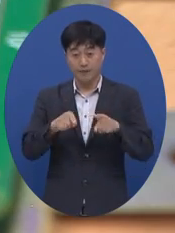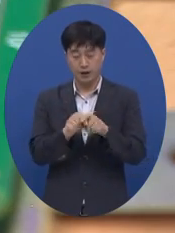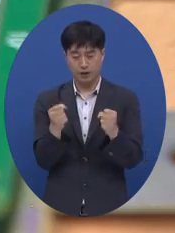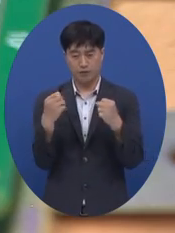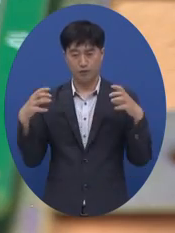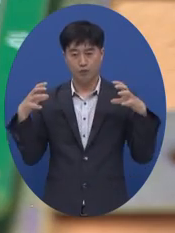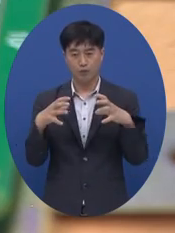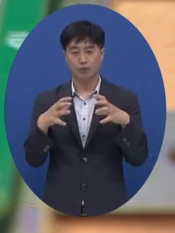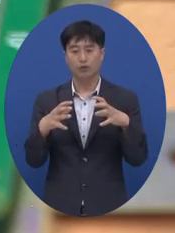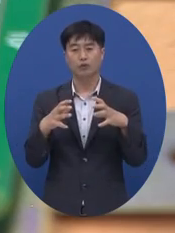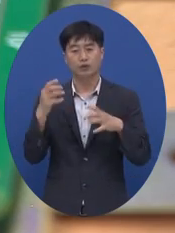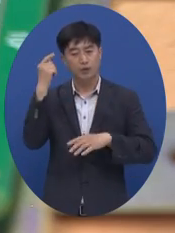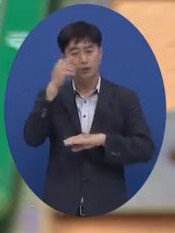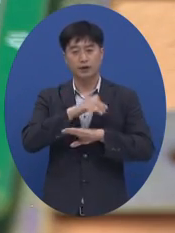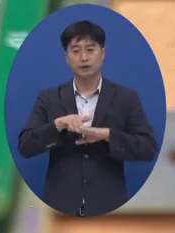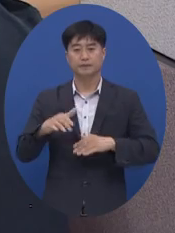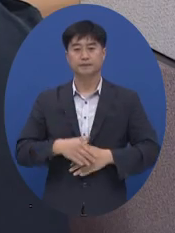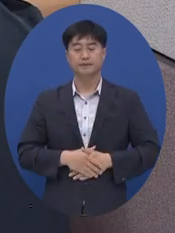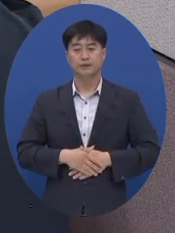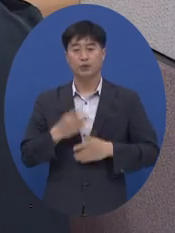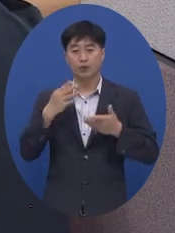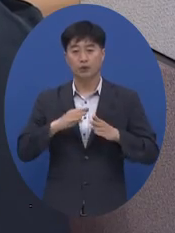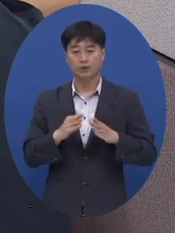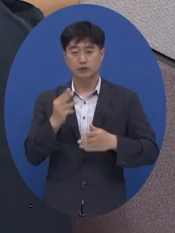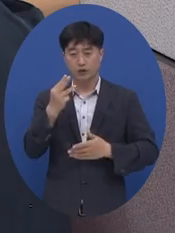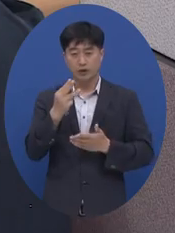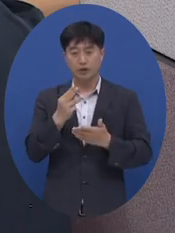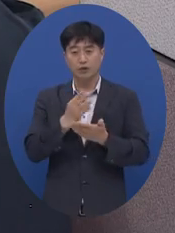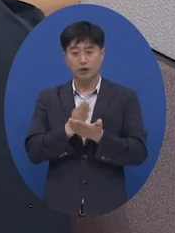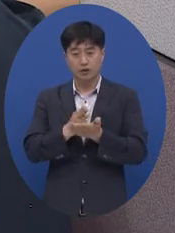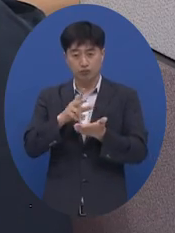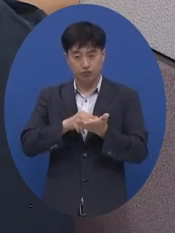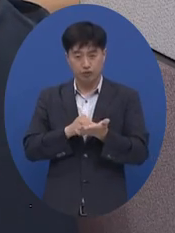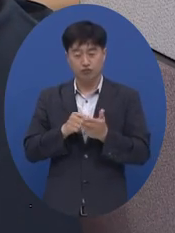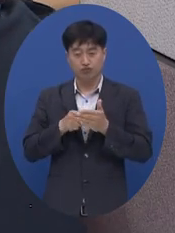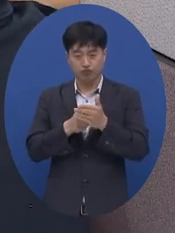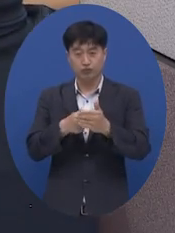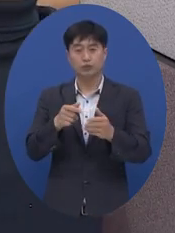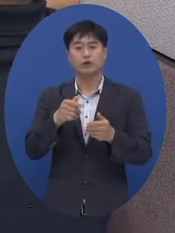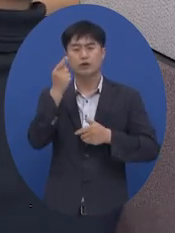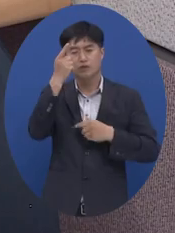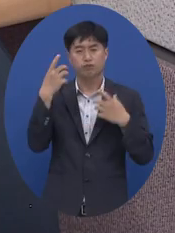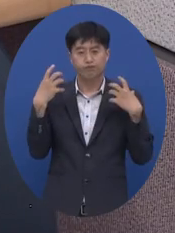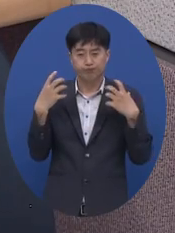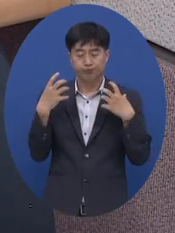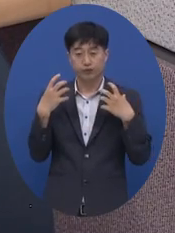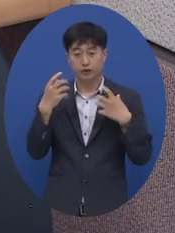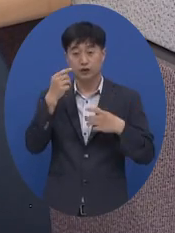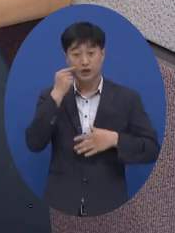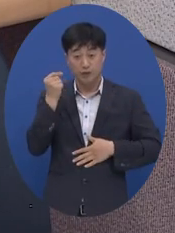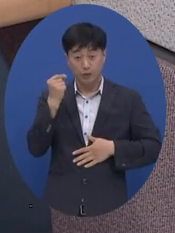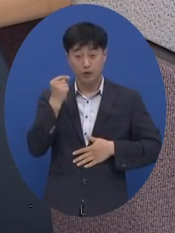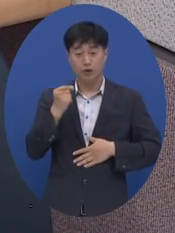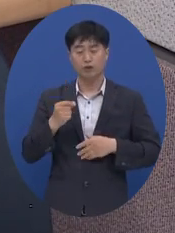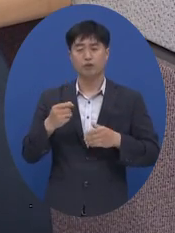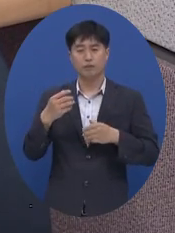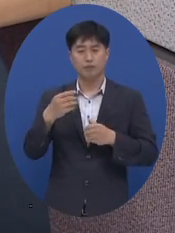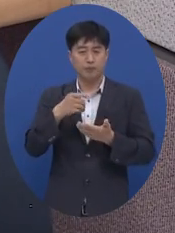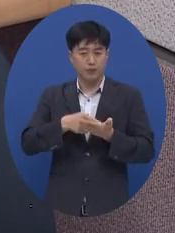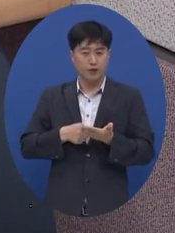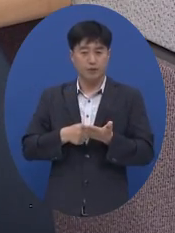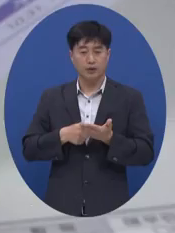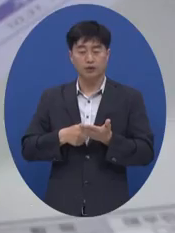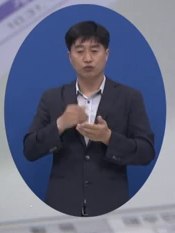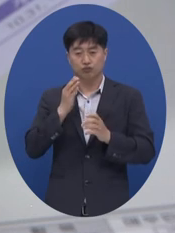상생 협력을 도모해 나갈 예정입니다. 도는 3대 과제 추진을 통해 일본 정부의 보복선 수출 조치로 타격을 입은